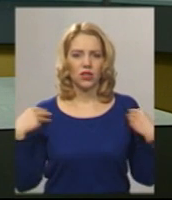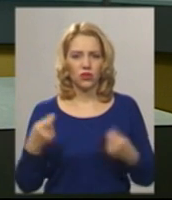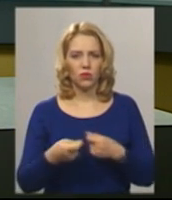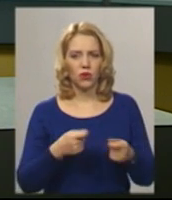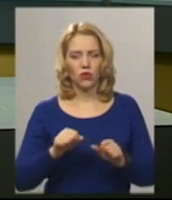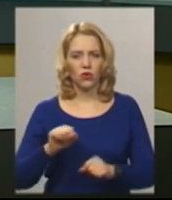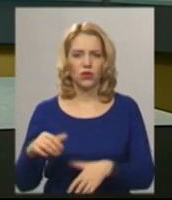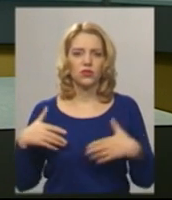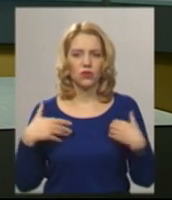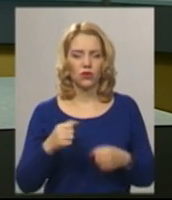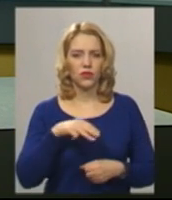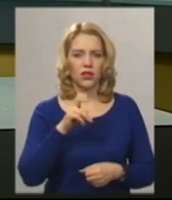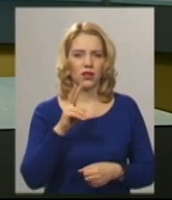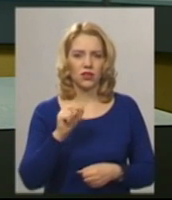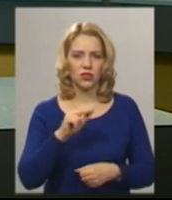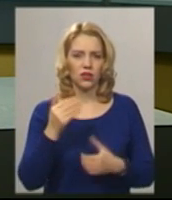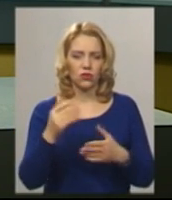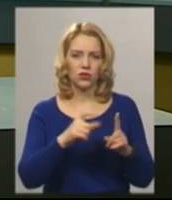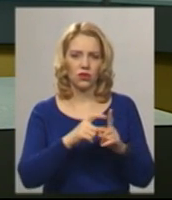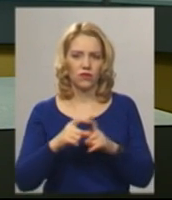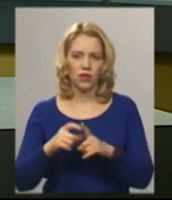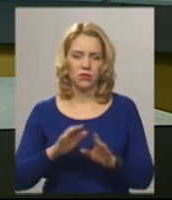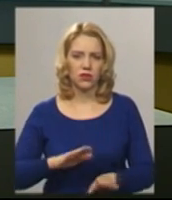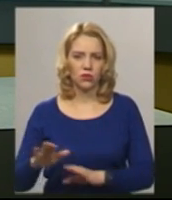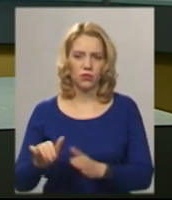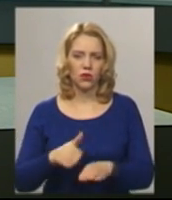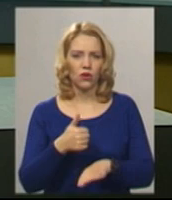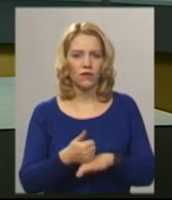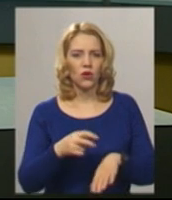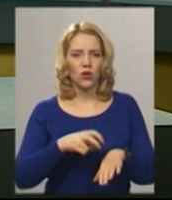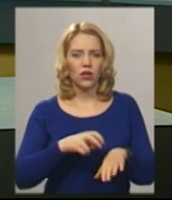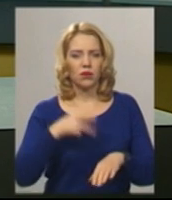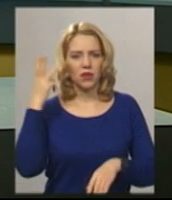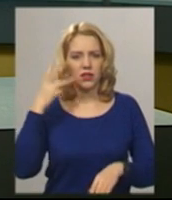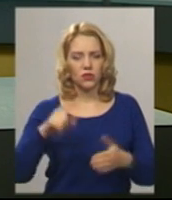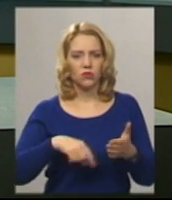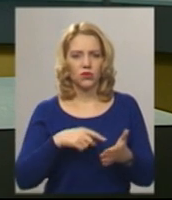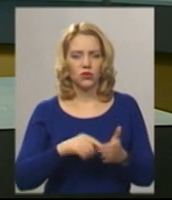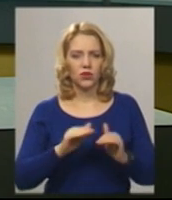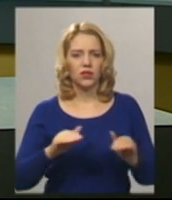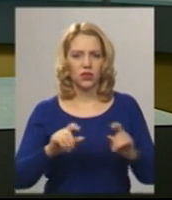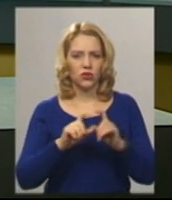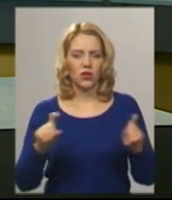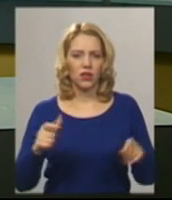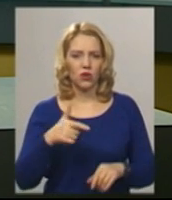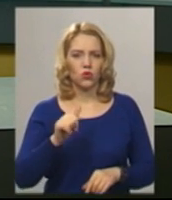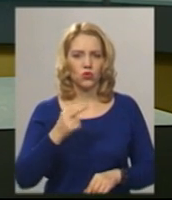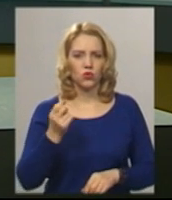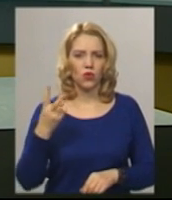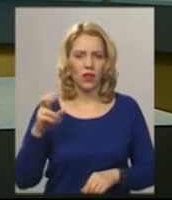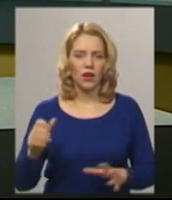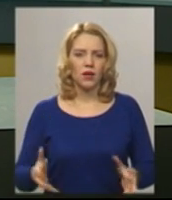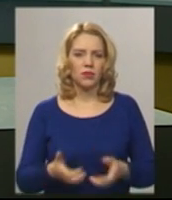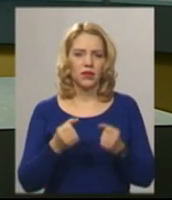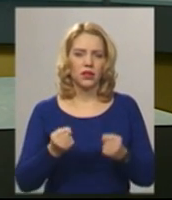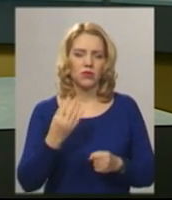міської ради Борис Ткач. За його словами, заступника головного лікаря Хмельницької міської дитячої лікарні Івана Гуцула підтримало 4